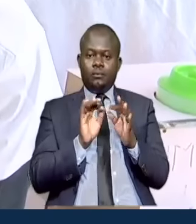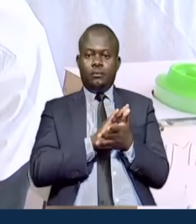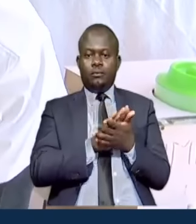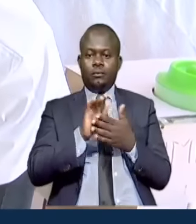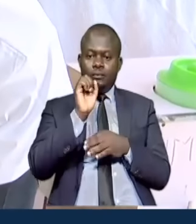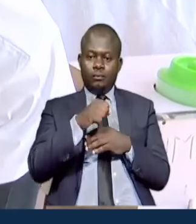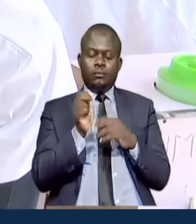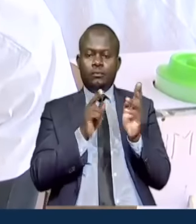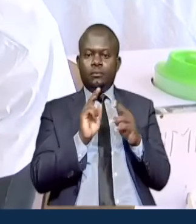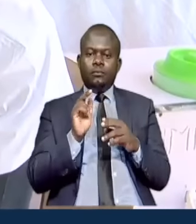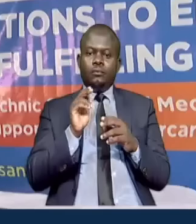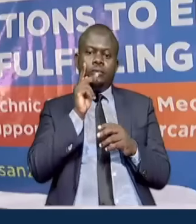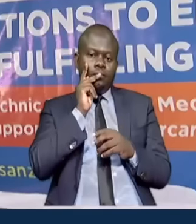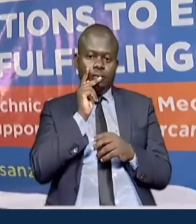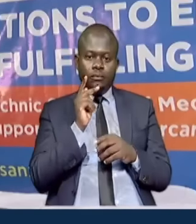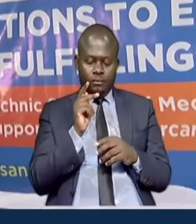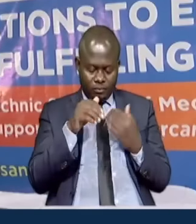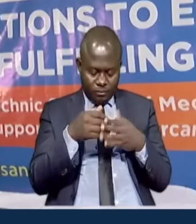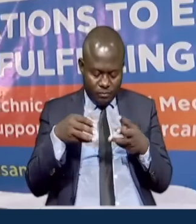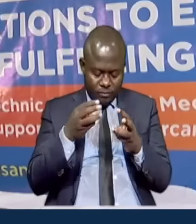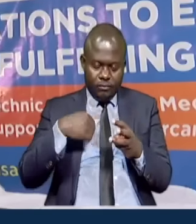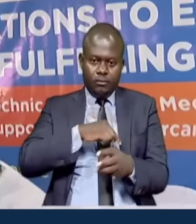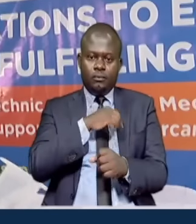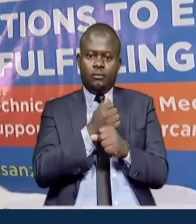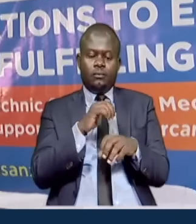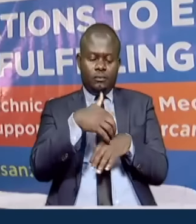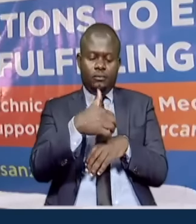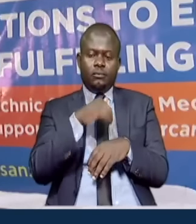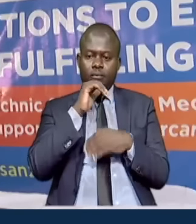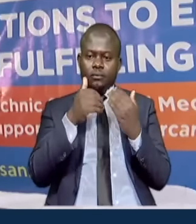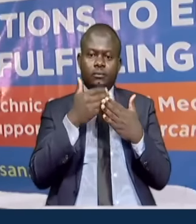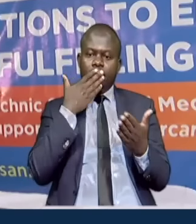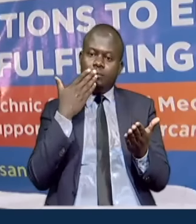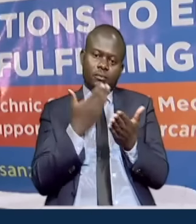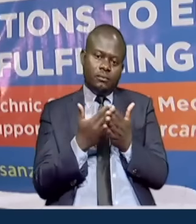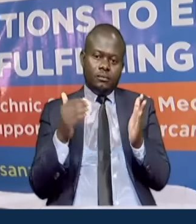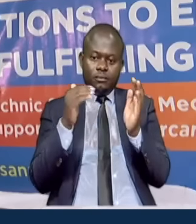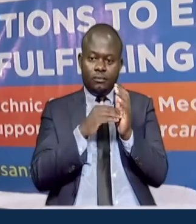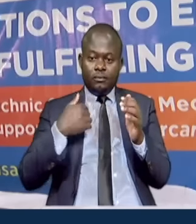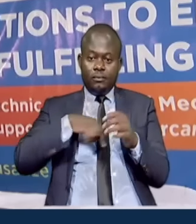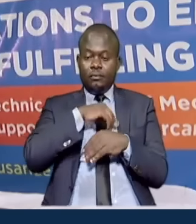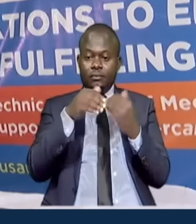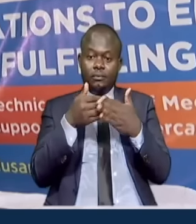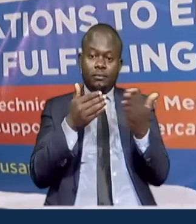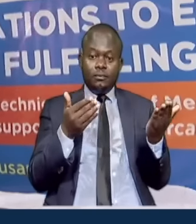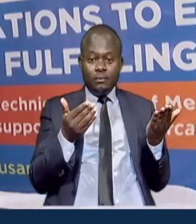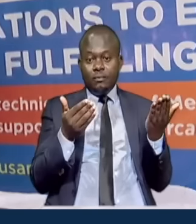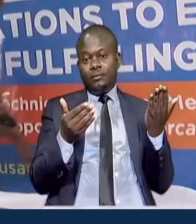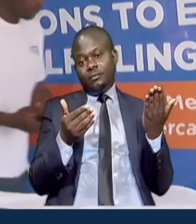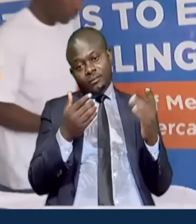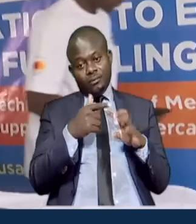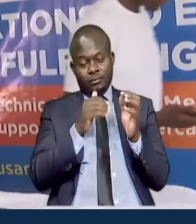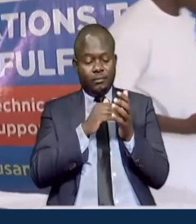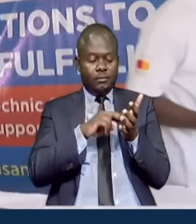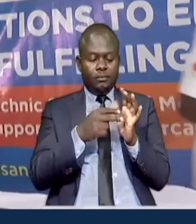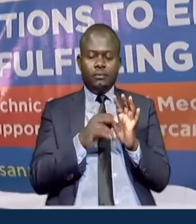bwa gakondo. Hari uburyo umuntu yakamagari kwa akaba afite ibisebe mu ntoki akaba adasa neza ndetse bigafata n'igihe kirekire, ariko iyi proje